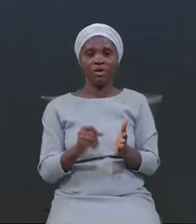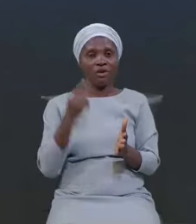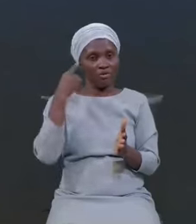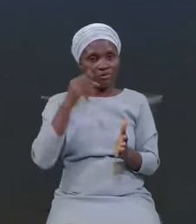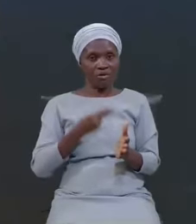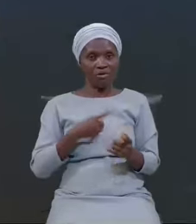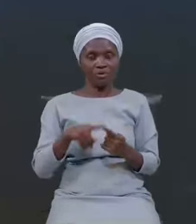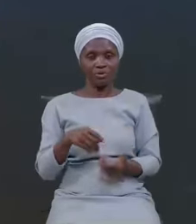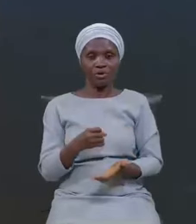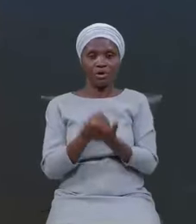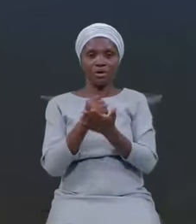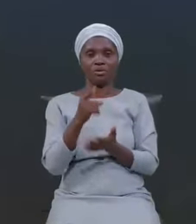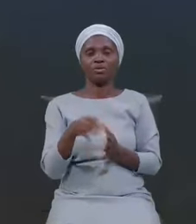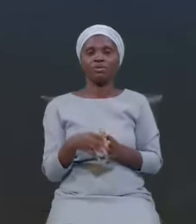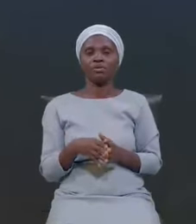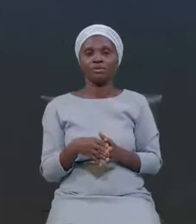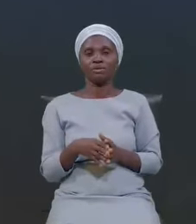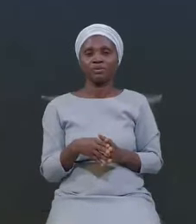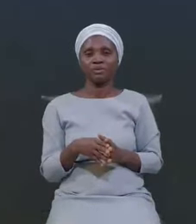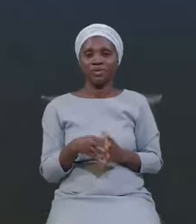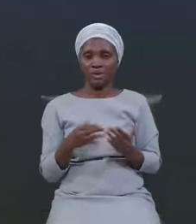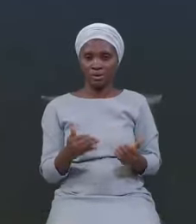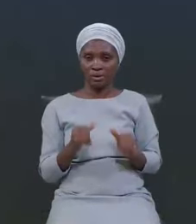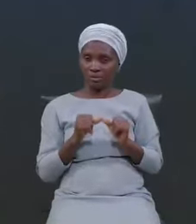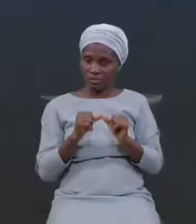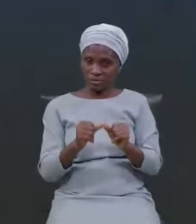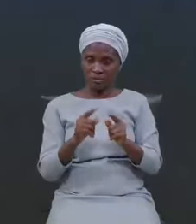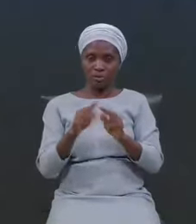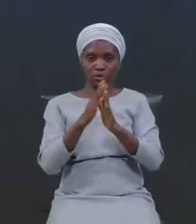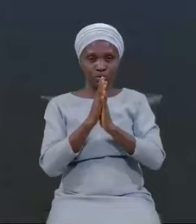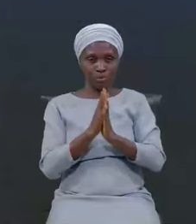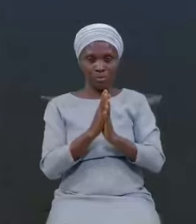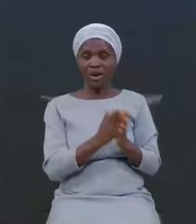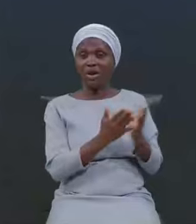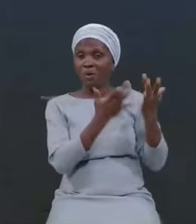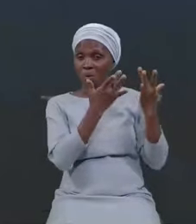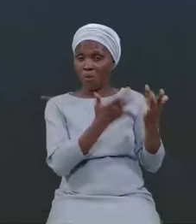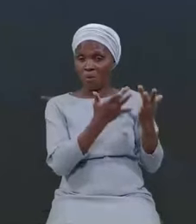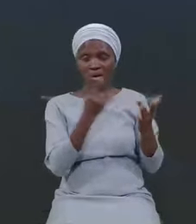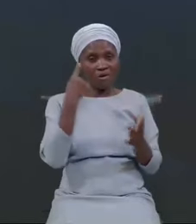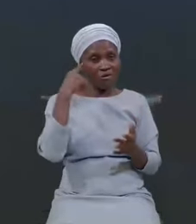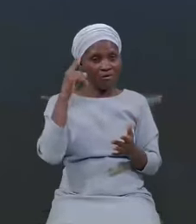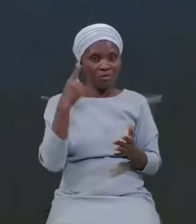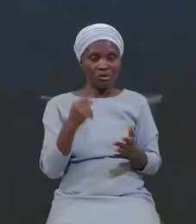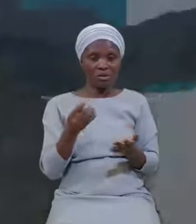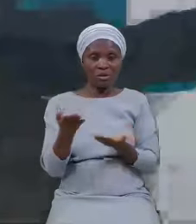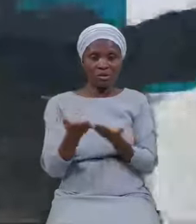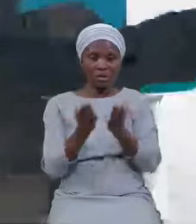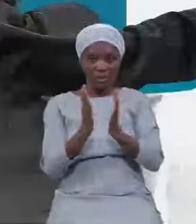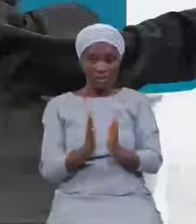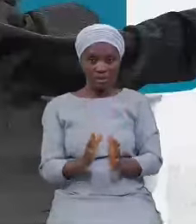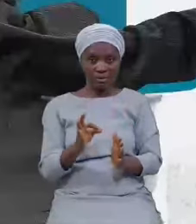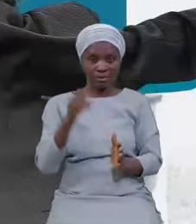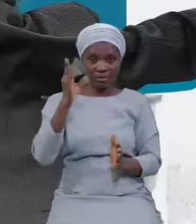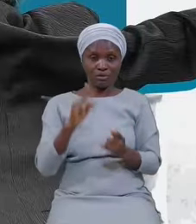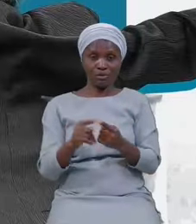remplir et que vous allez nous renvoyer pour nous permettre également de prendre contact avec vous pour vous aider. Et